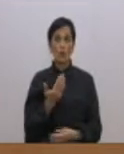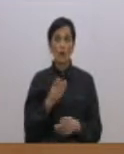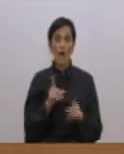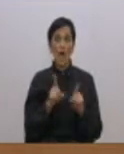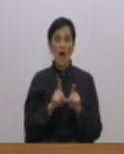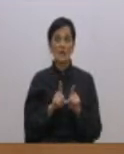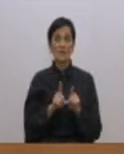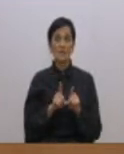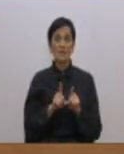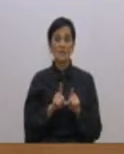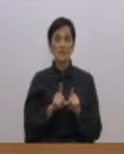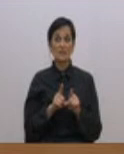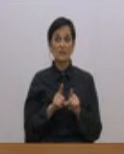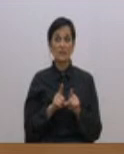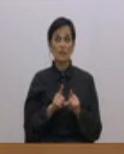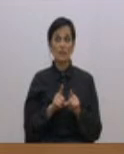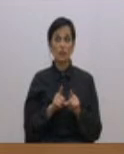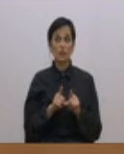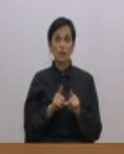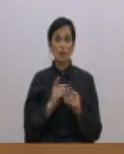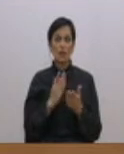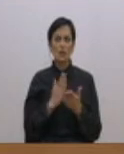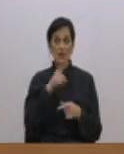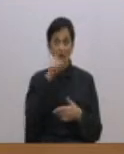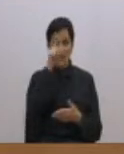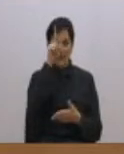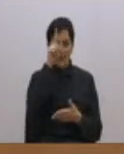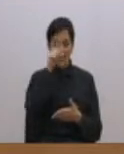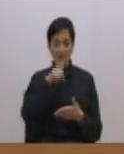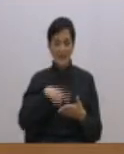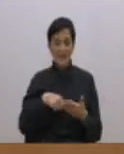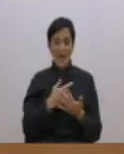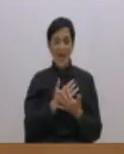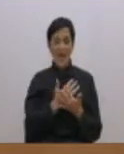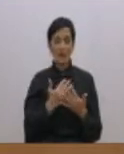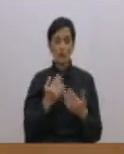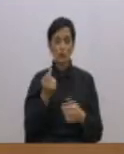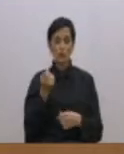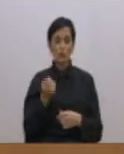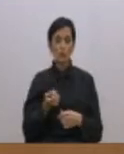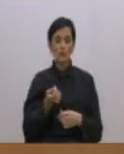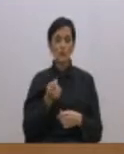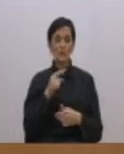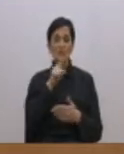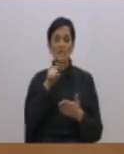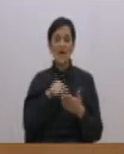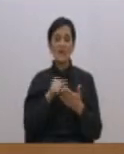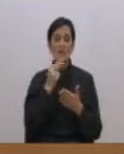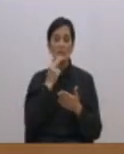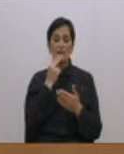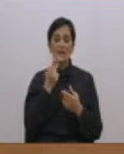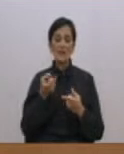ესეთი კონტექსტი, რომელიც ძალიან მნიშვნელოვანია საკითხი კვებასთან დაკავშირებით.